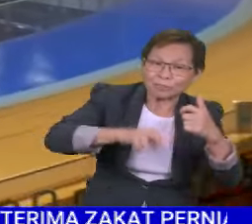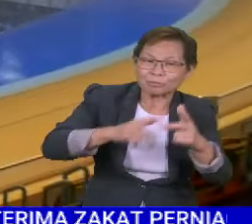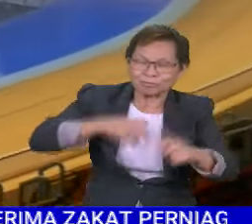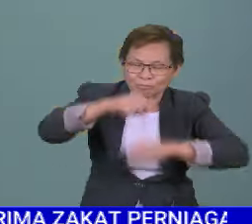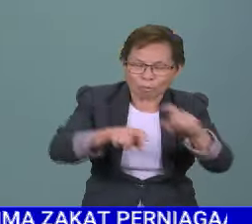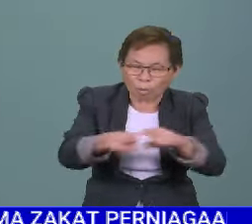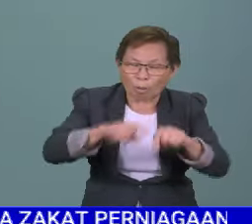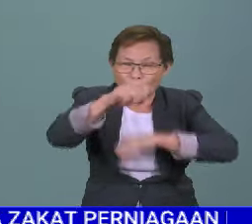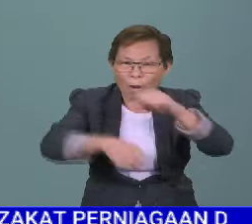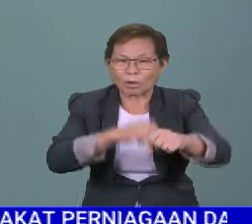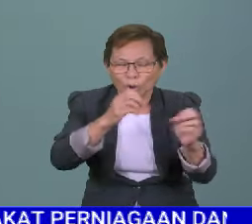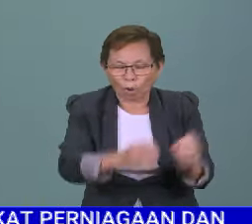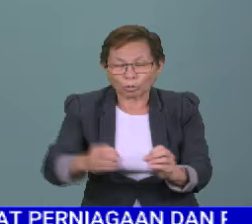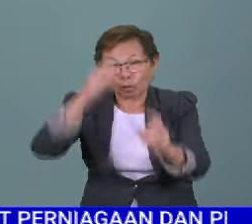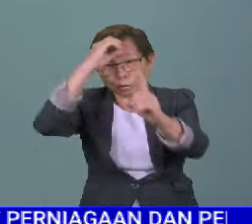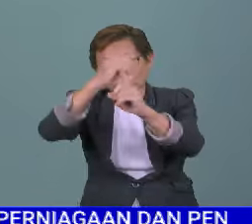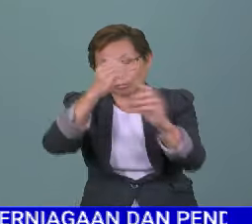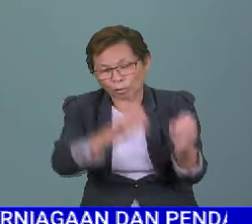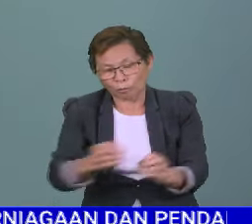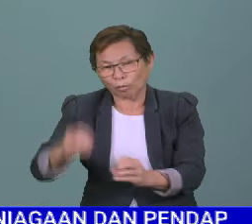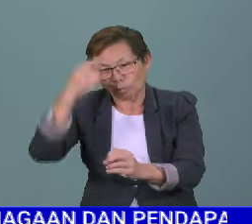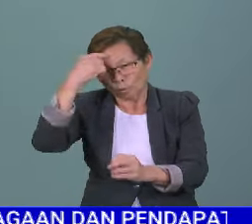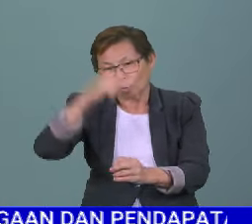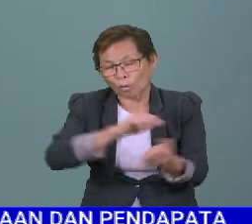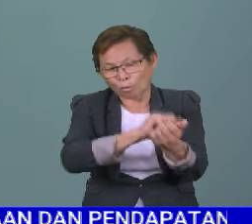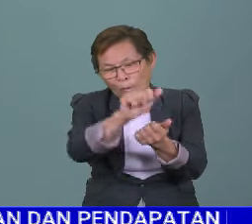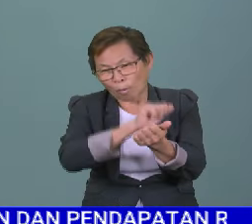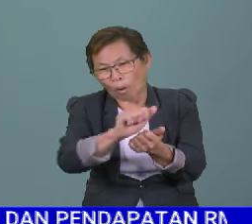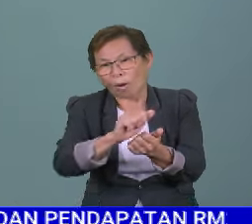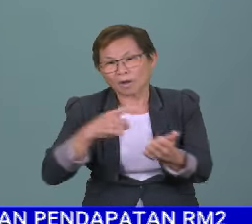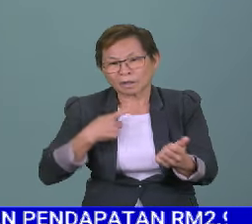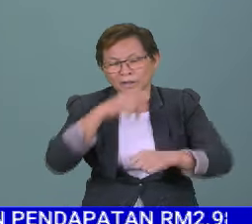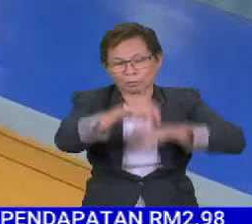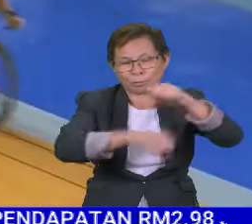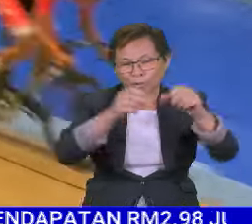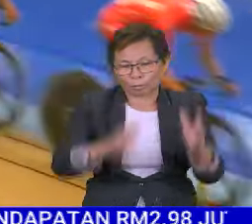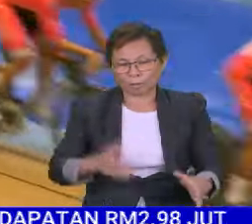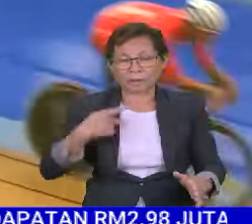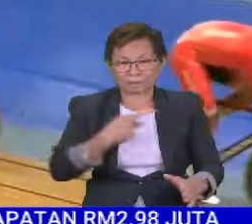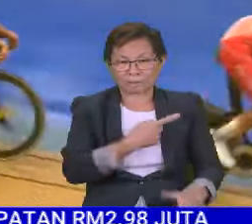objektif penganjuran lah untuk kelayakan kepada kita punya pelumba kita lah.